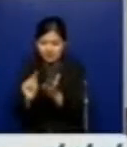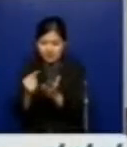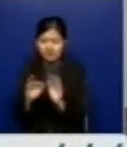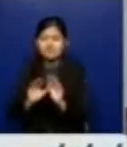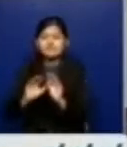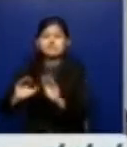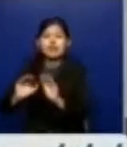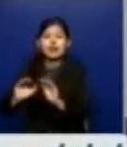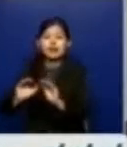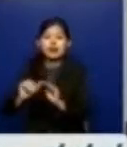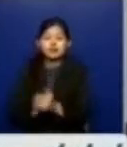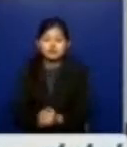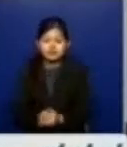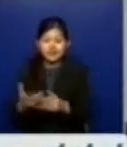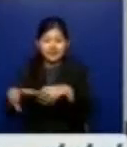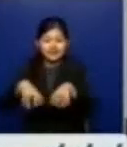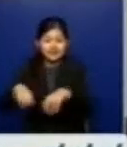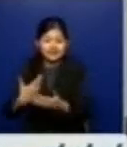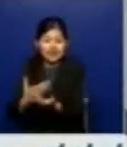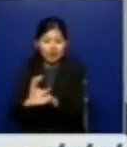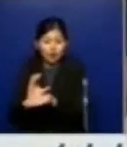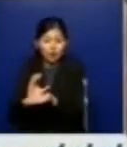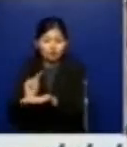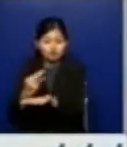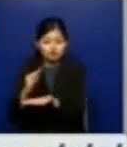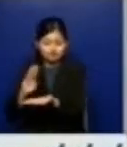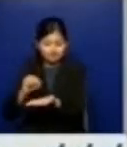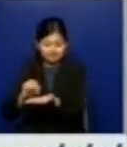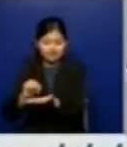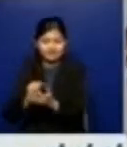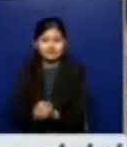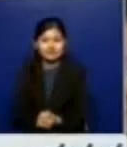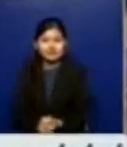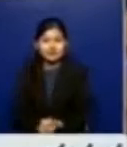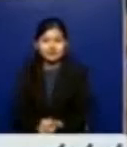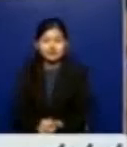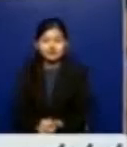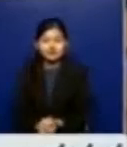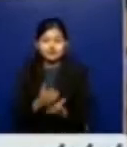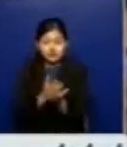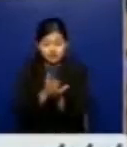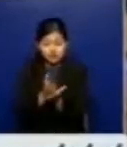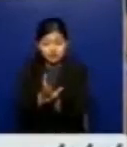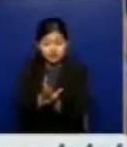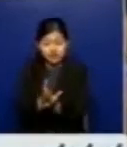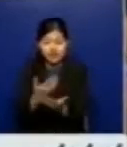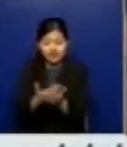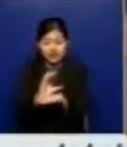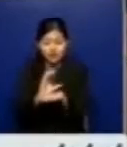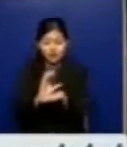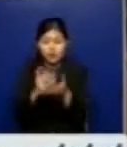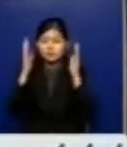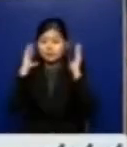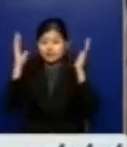การกำกับการจัดงบประมาณด้วยนะครับงบประมาณทางด้านประชาสัมพันธ์ฮะจริงๆสมัยก่อนเนี่ยเ